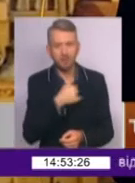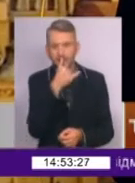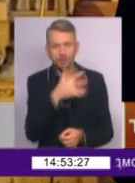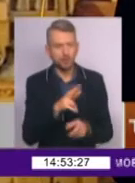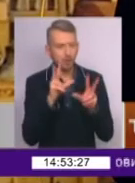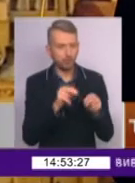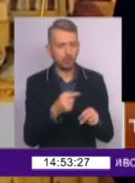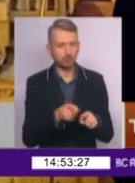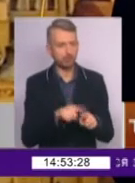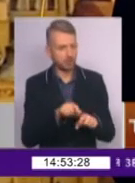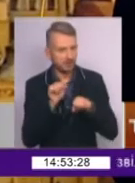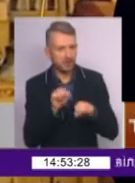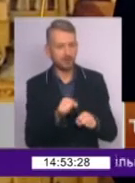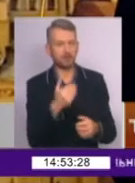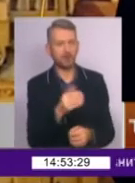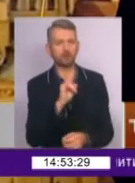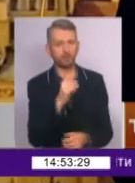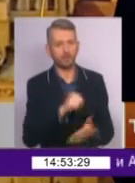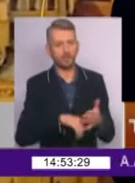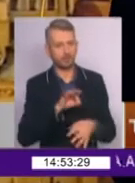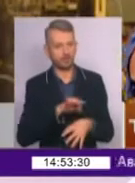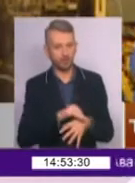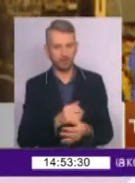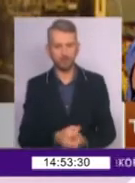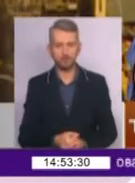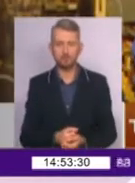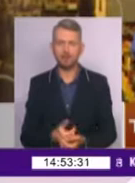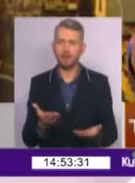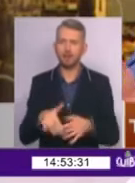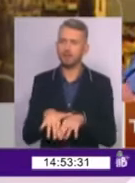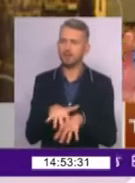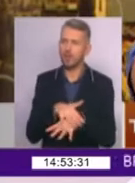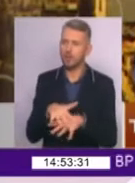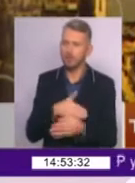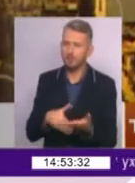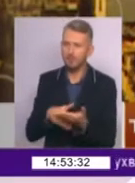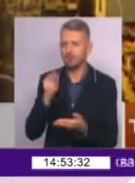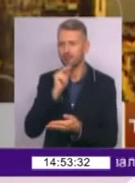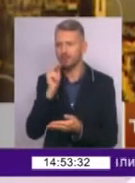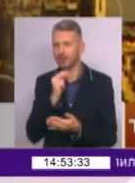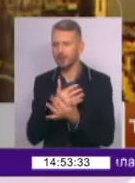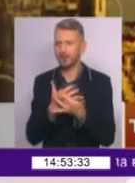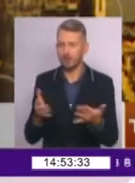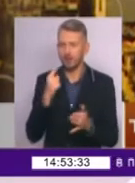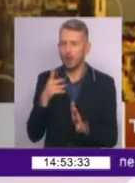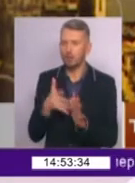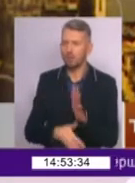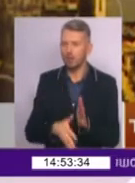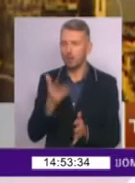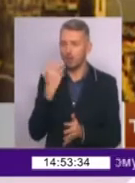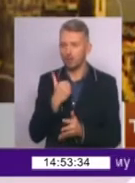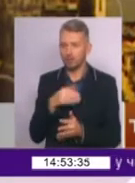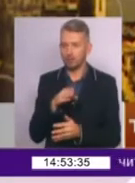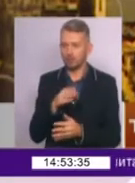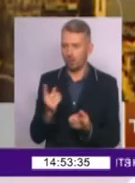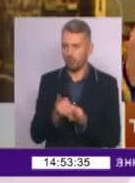гарантувати, що це убезпечить вашу дитину від захворювань. Якісь народні методи, там різні чаї і так далі, зрозуміло, що при типових вірусних